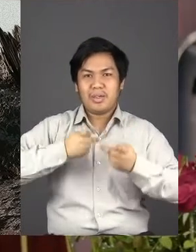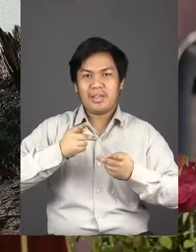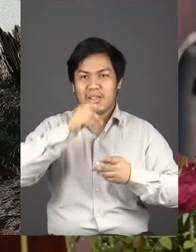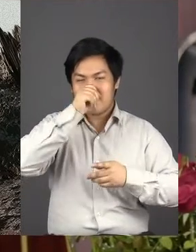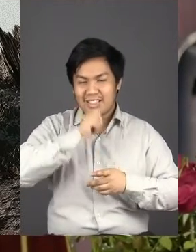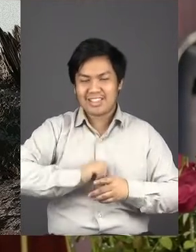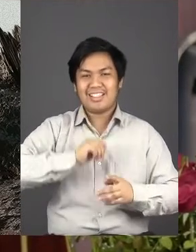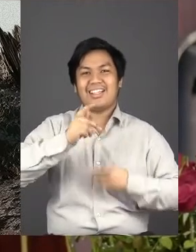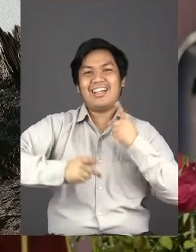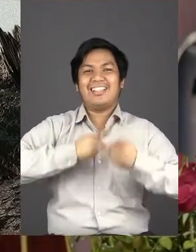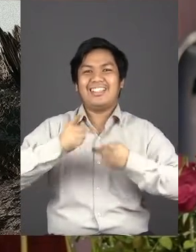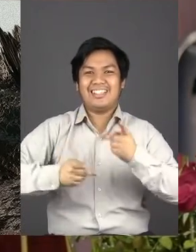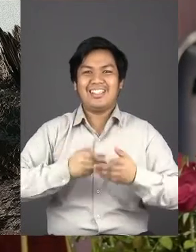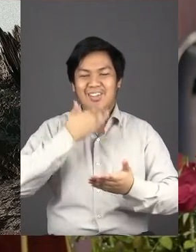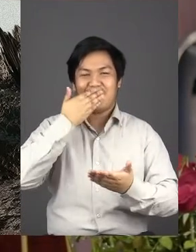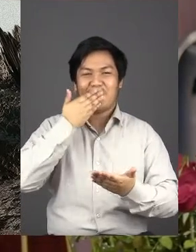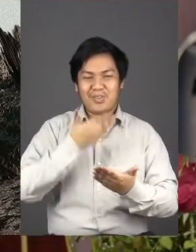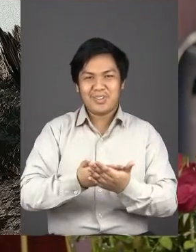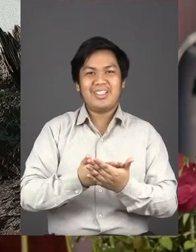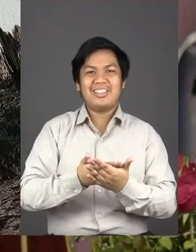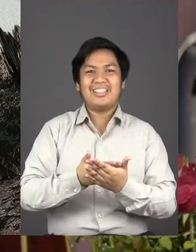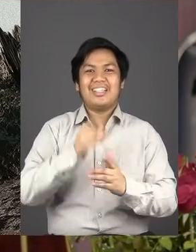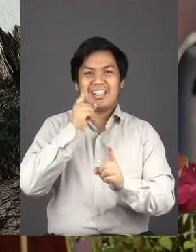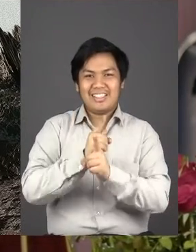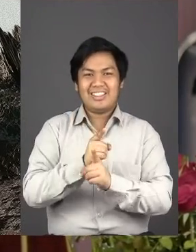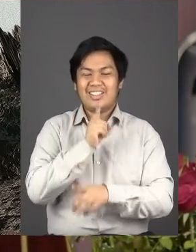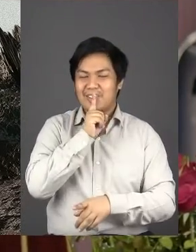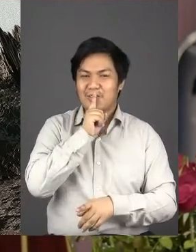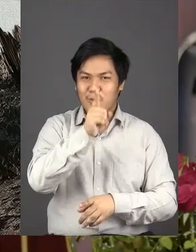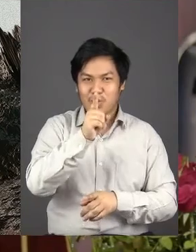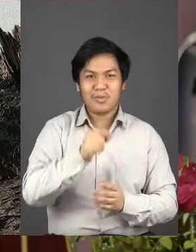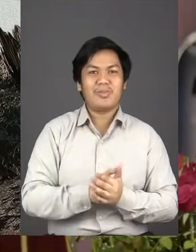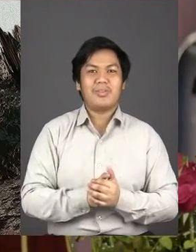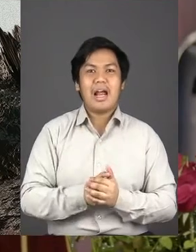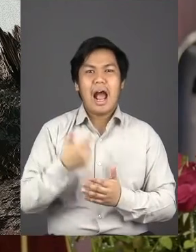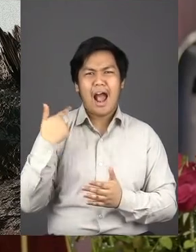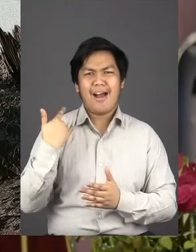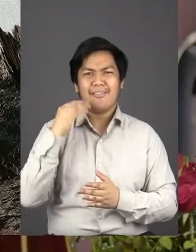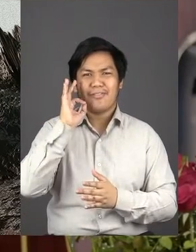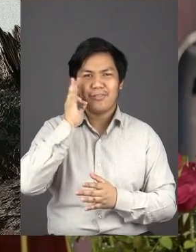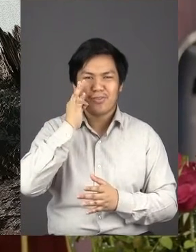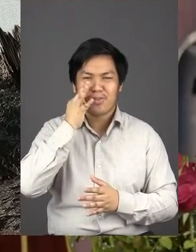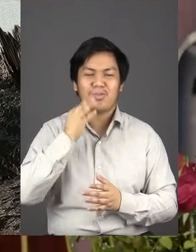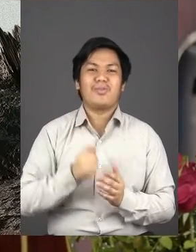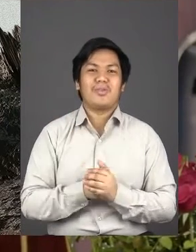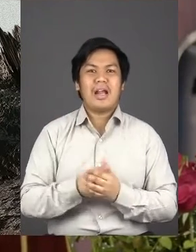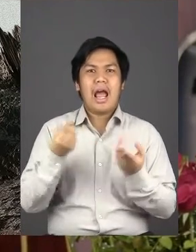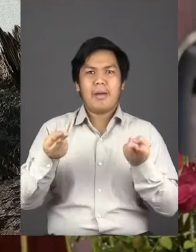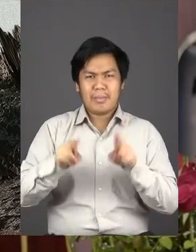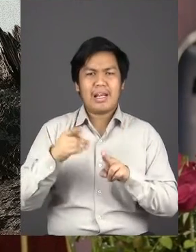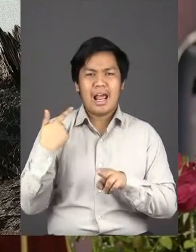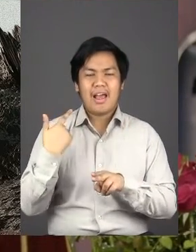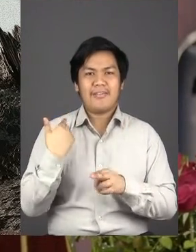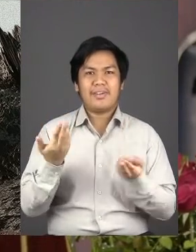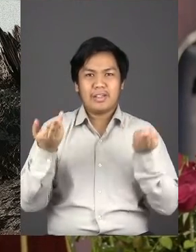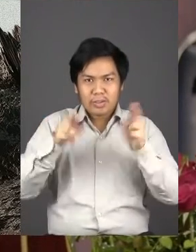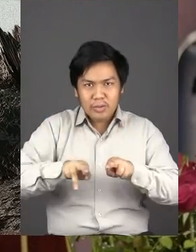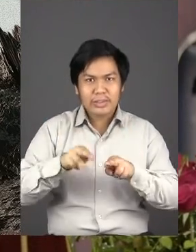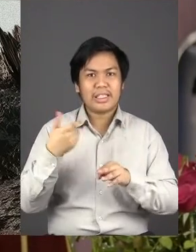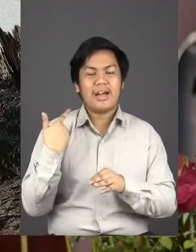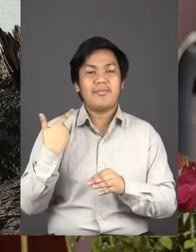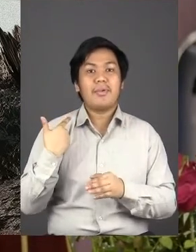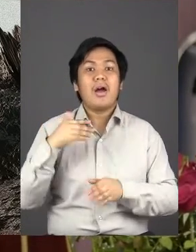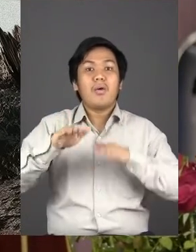5:22. Goodness, righteousness, truth. May fruit. Yung paglakad naman